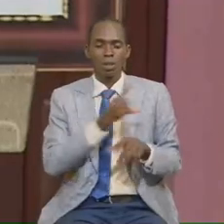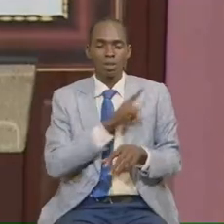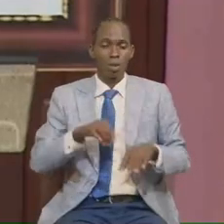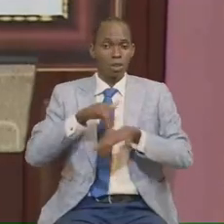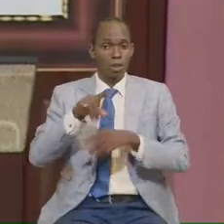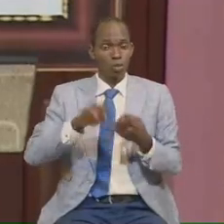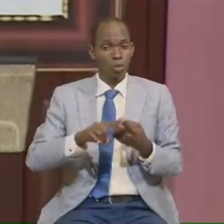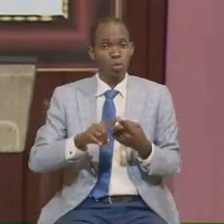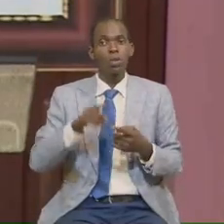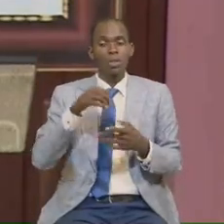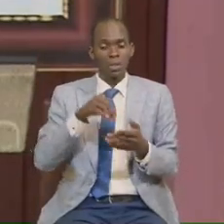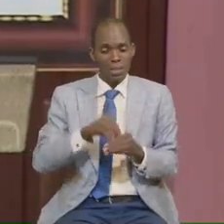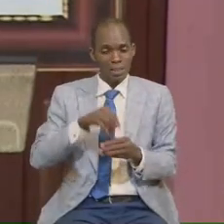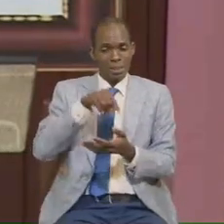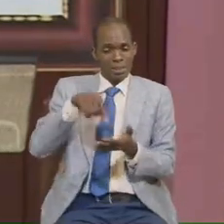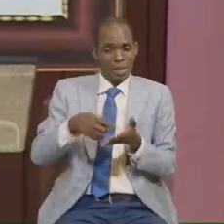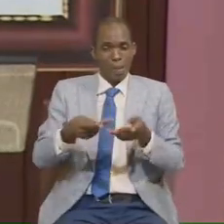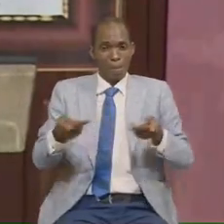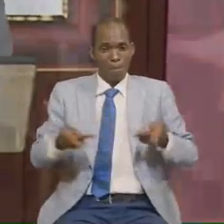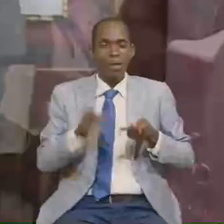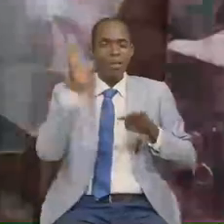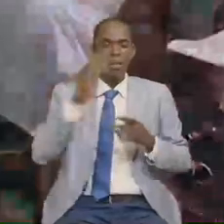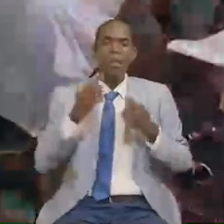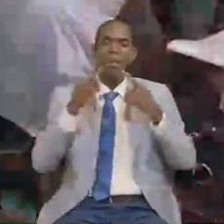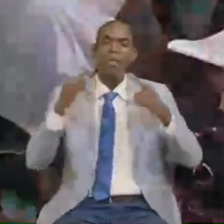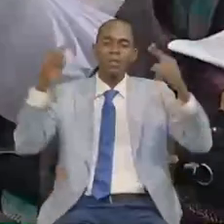lieu, tu vas prospérer.